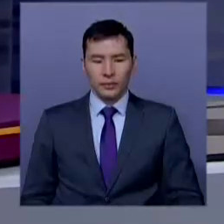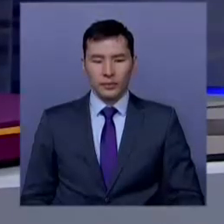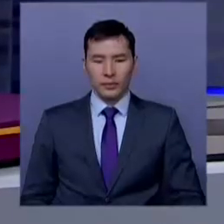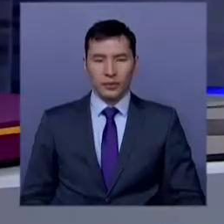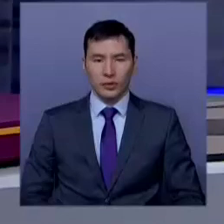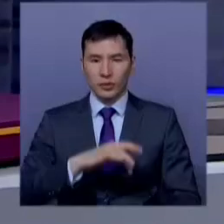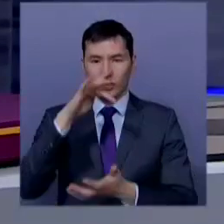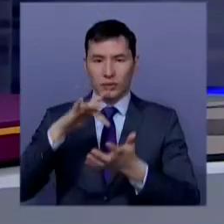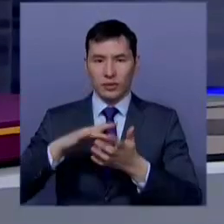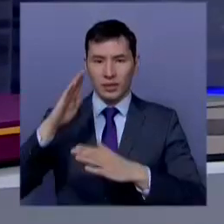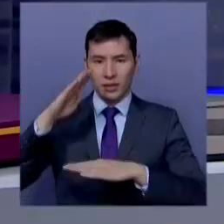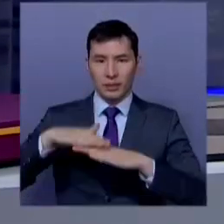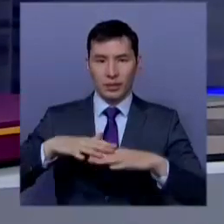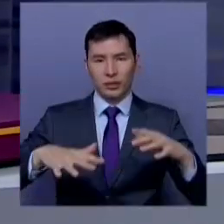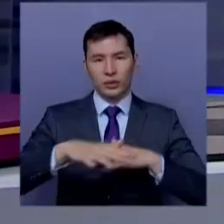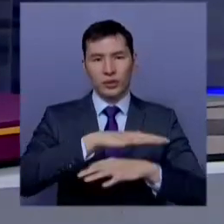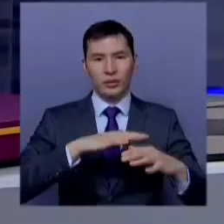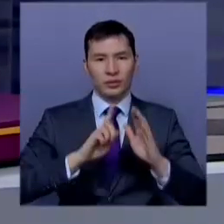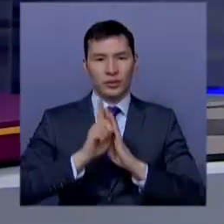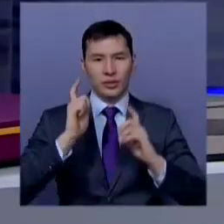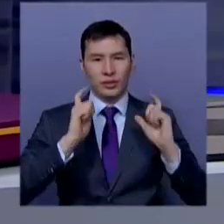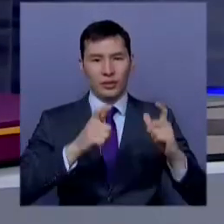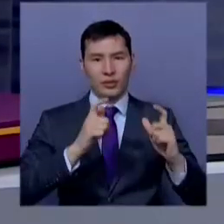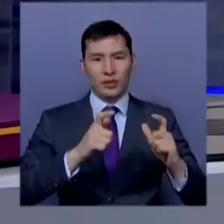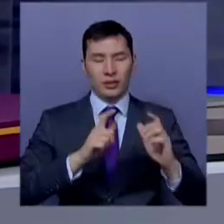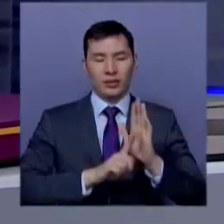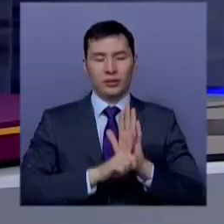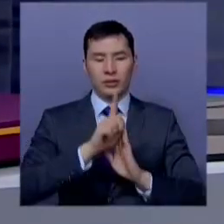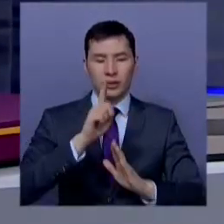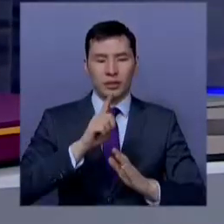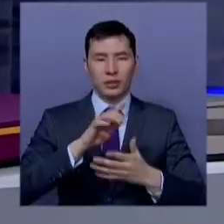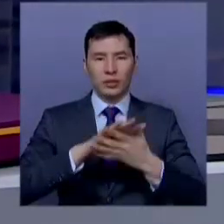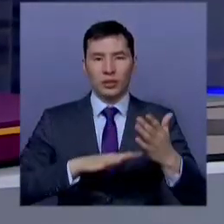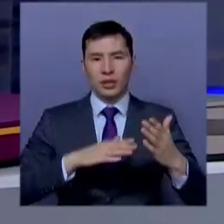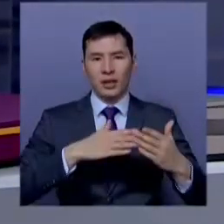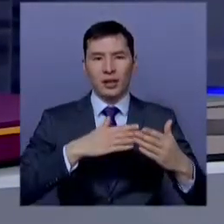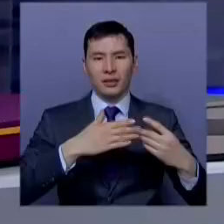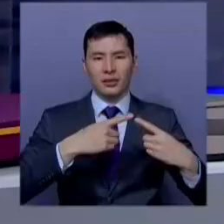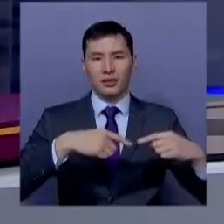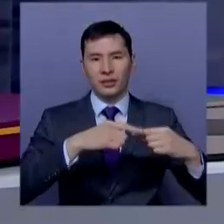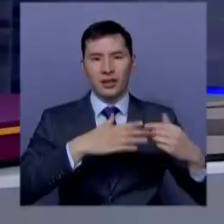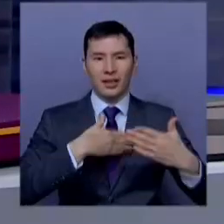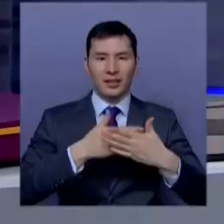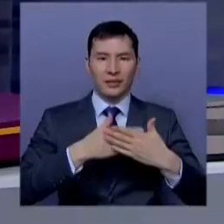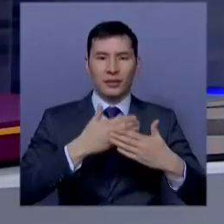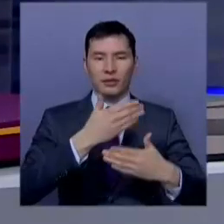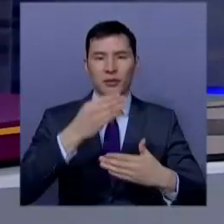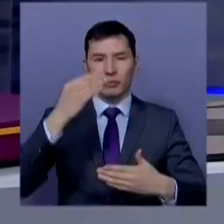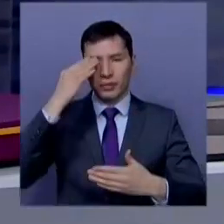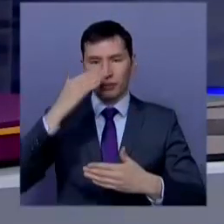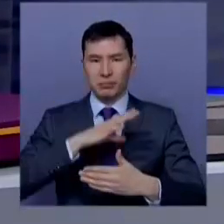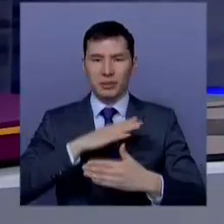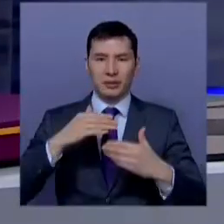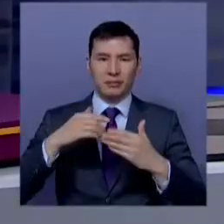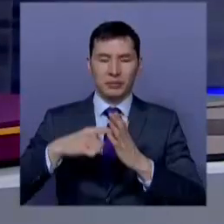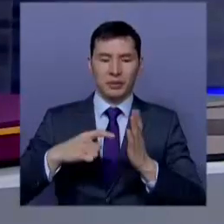Қала әкімінің халыққа есеп беру кездесуінен кейін зиялы қауым өкілдері мен қоғам қайраткерлері пікір білдірді. Олардың айтуынша,